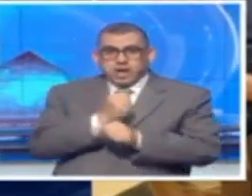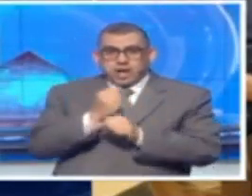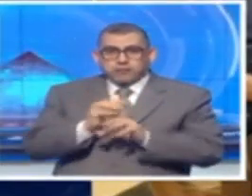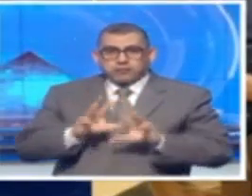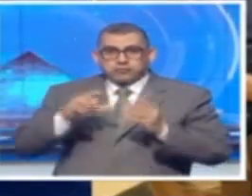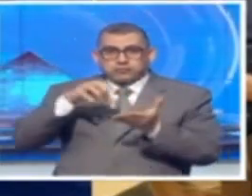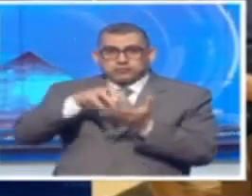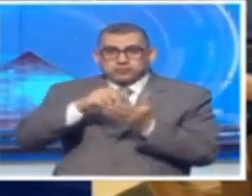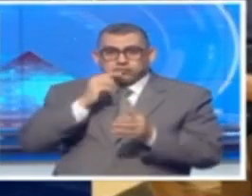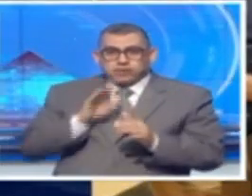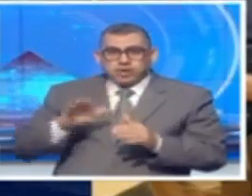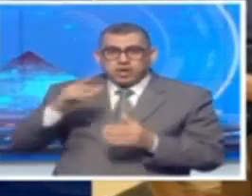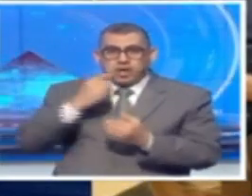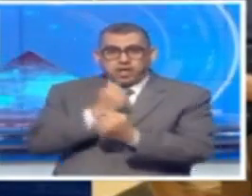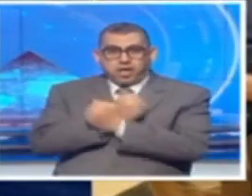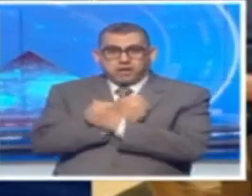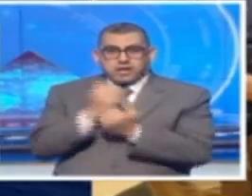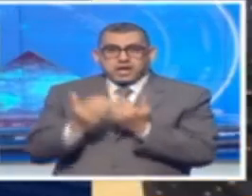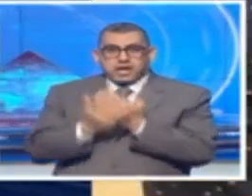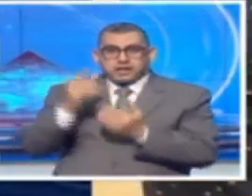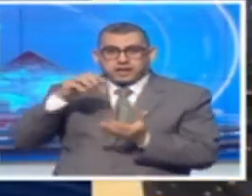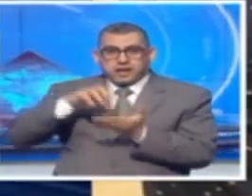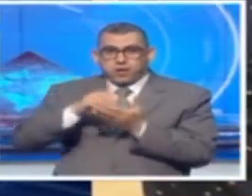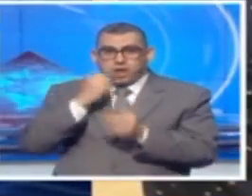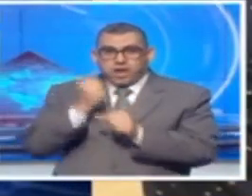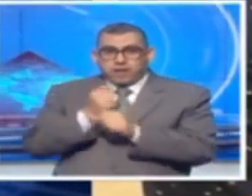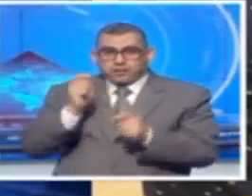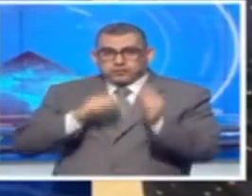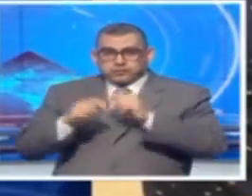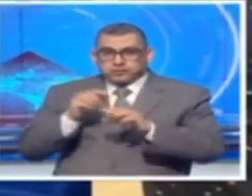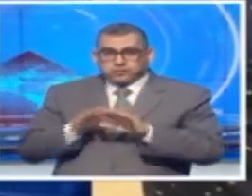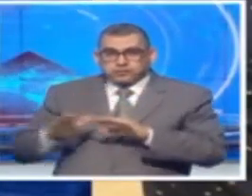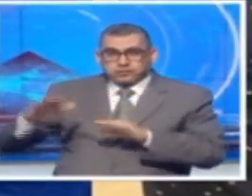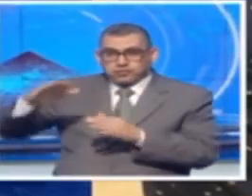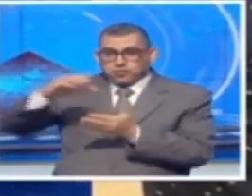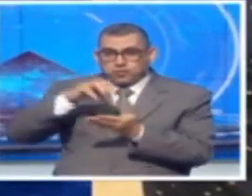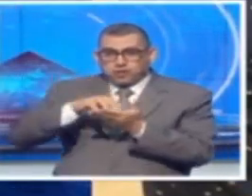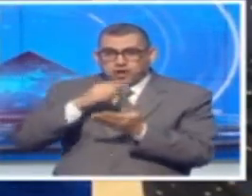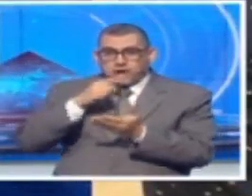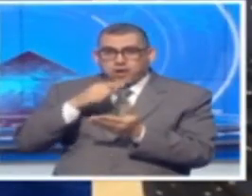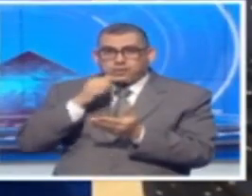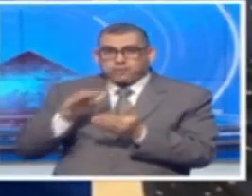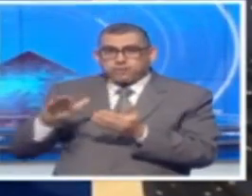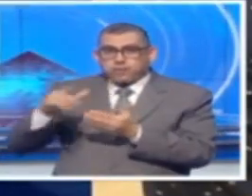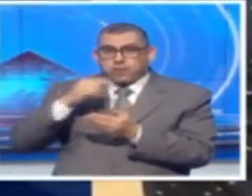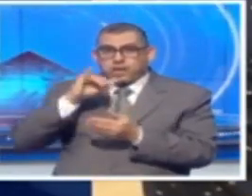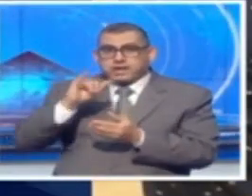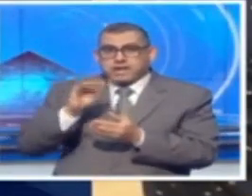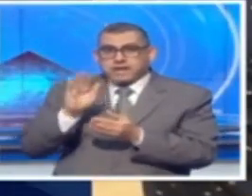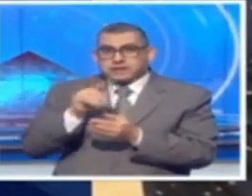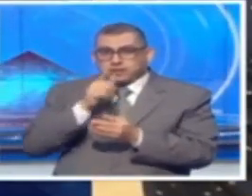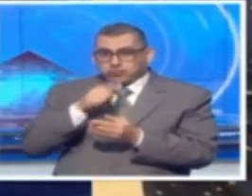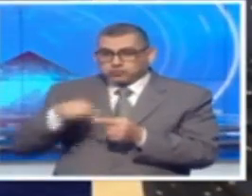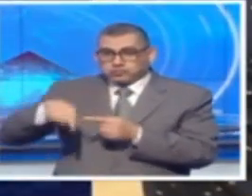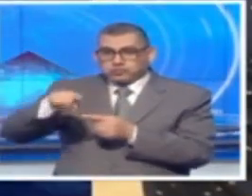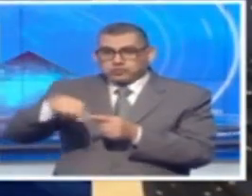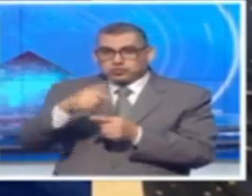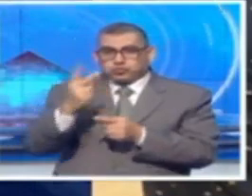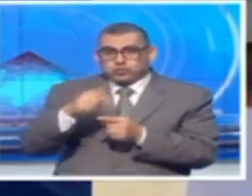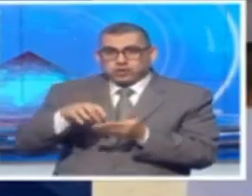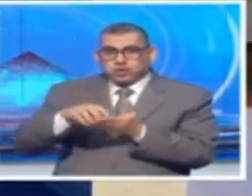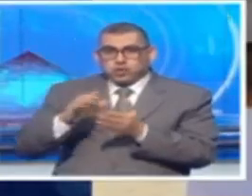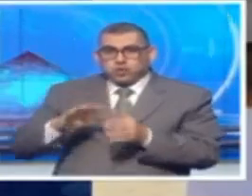الجارية بمحور الحضارات الجديد وأعمال ربط محور حسب الله الكفراوي بمحور ياسر